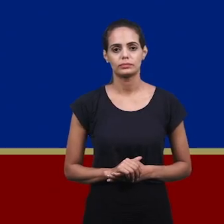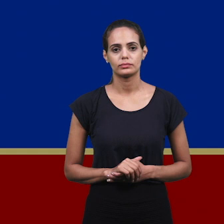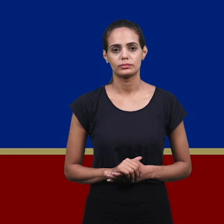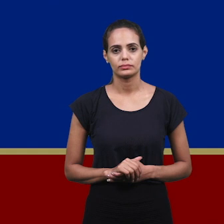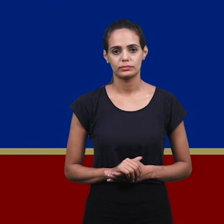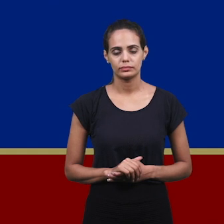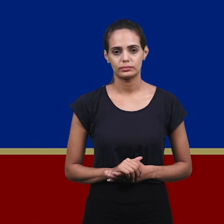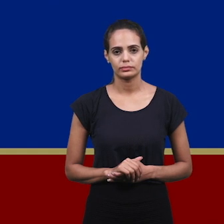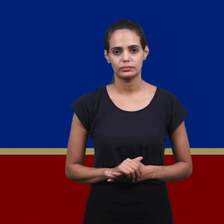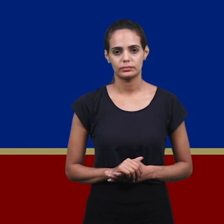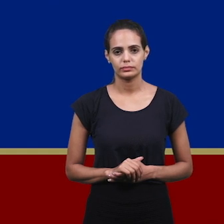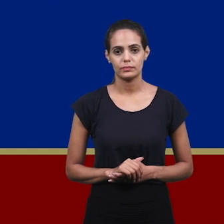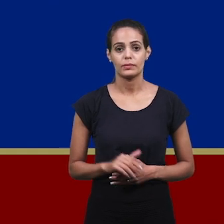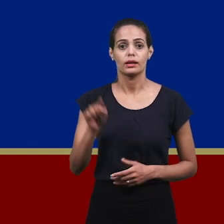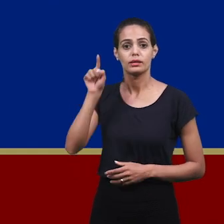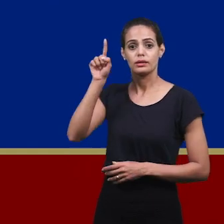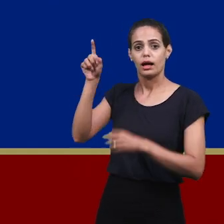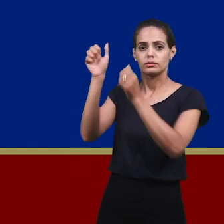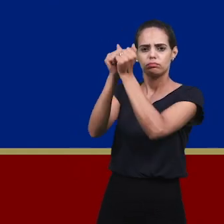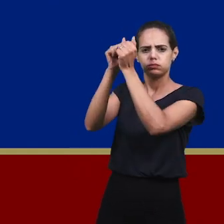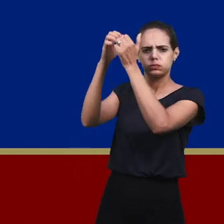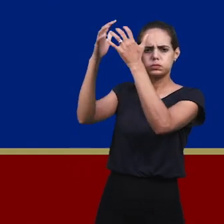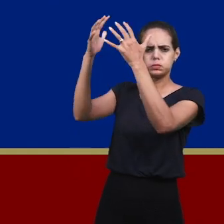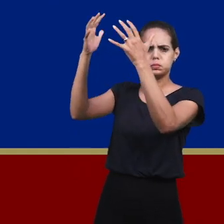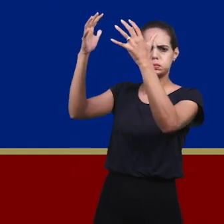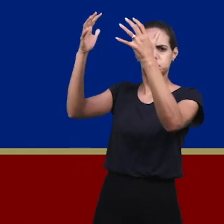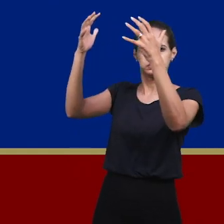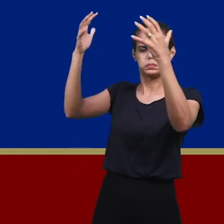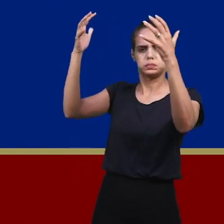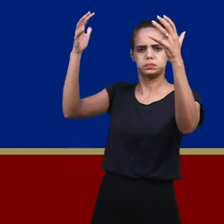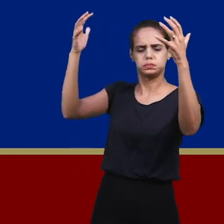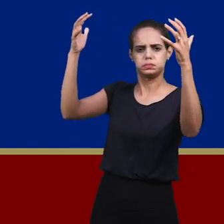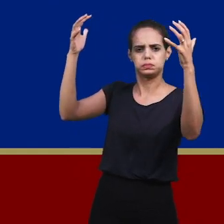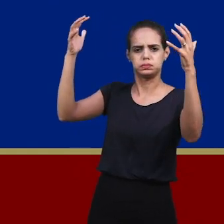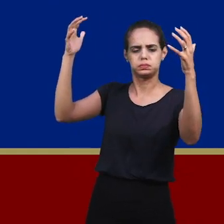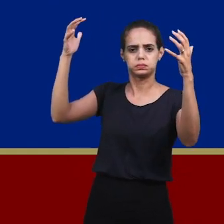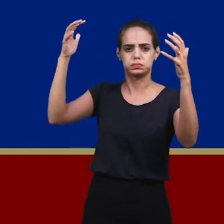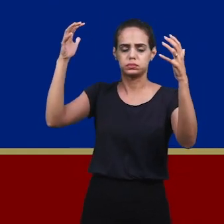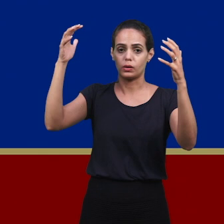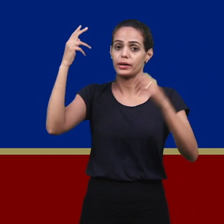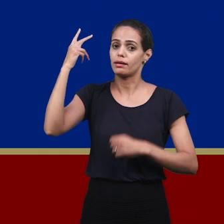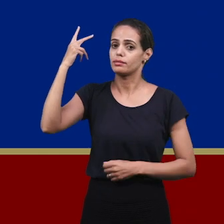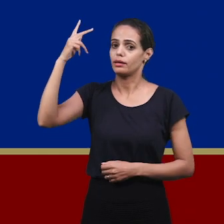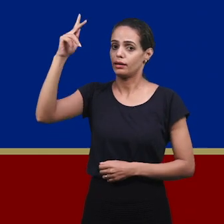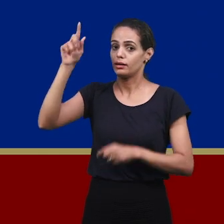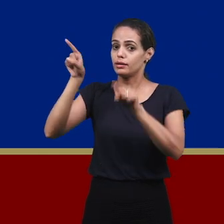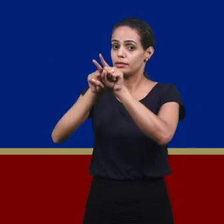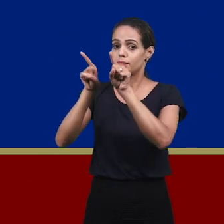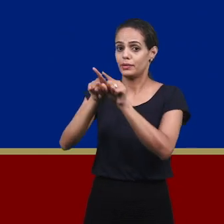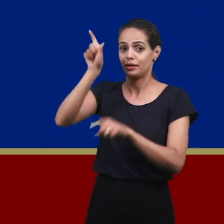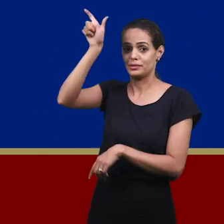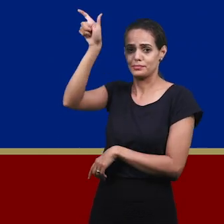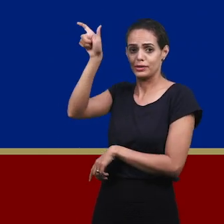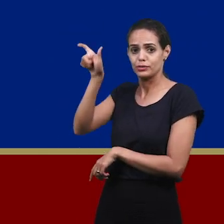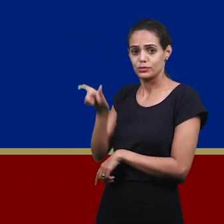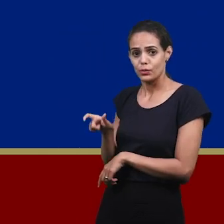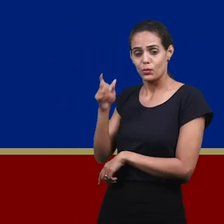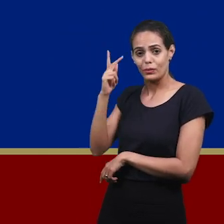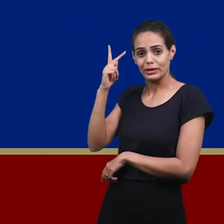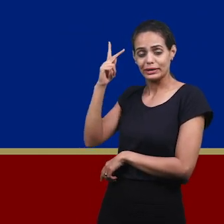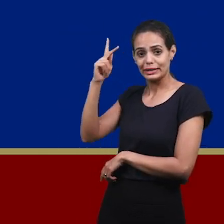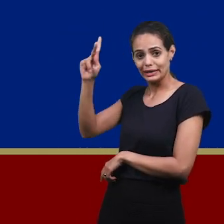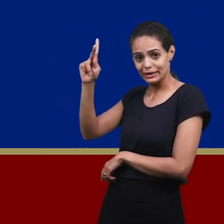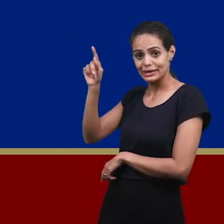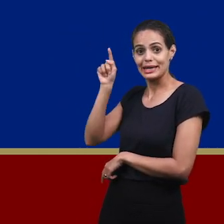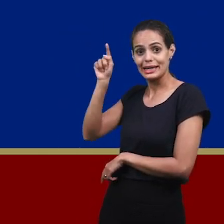en étant le resplendeur de sa gloire, il exprime et l'image expresse de sa personne, et